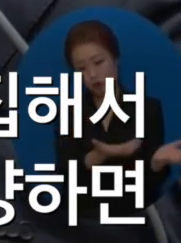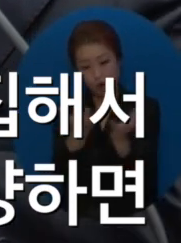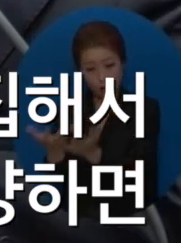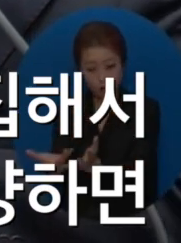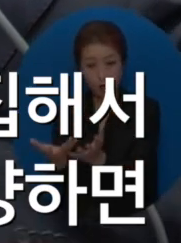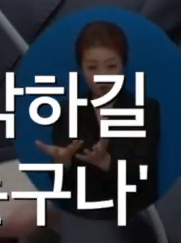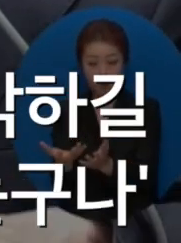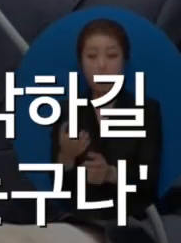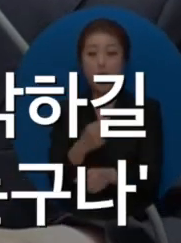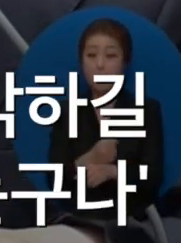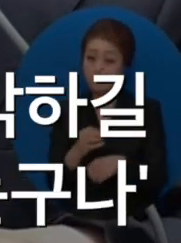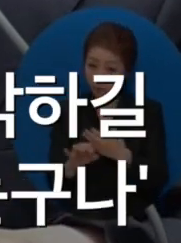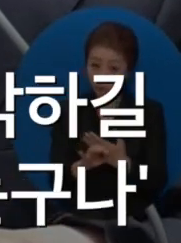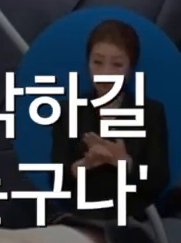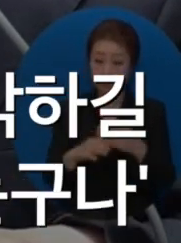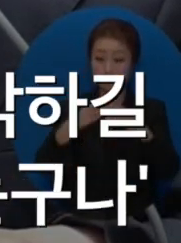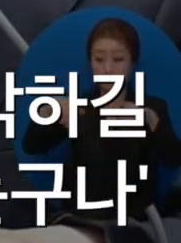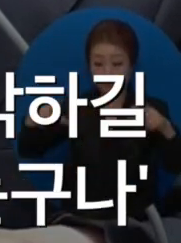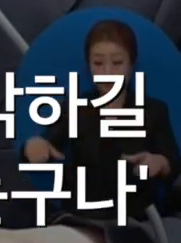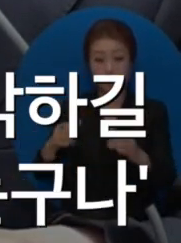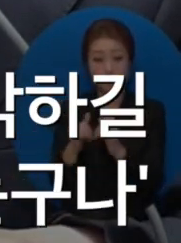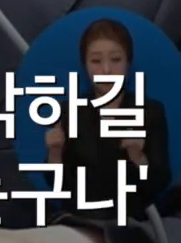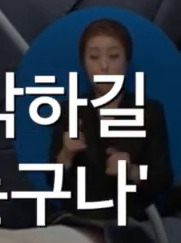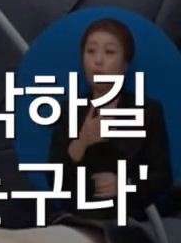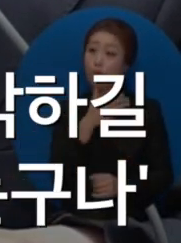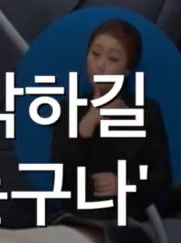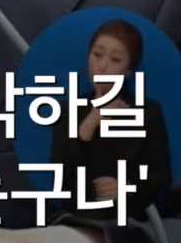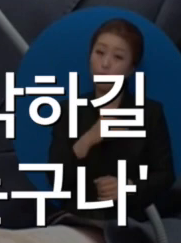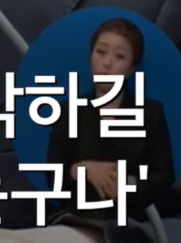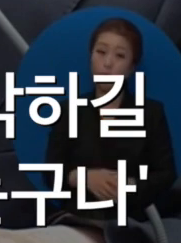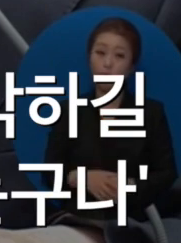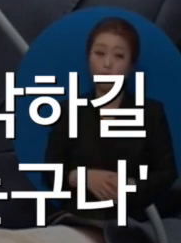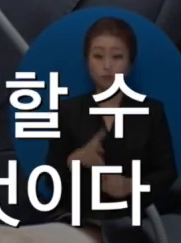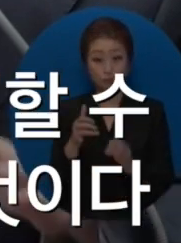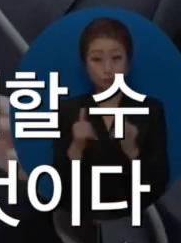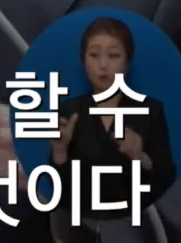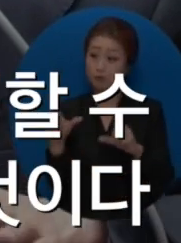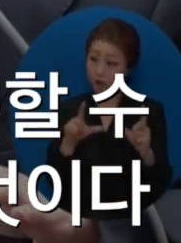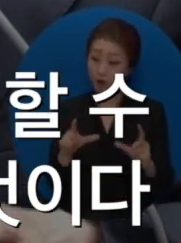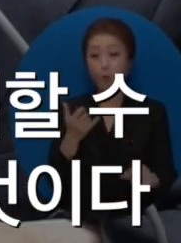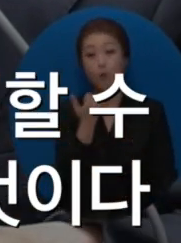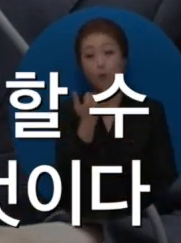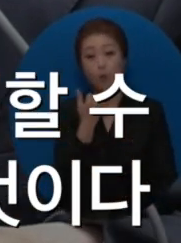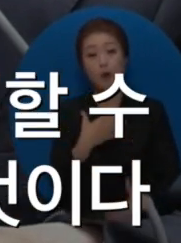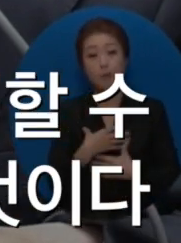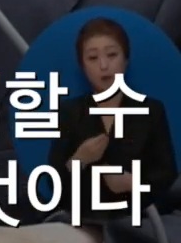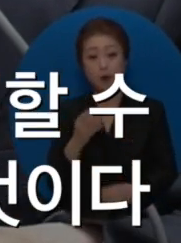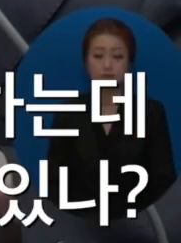모집을 해서 들어가면 그 지역에 있는 사람들이 아, 전문가들이 와서 사는구나, 그래서 안심을 할 수